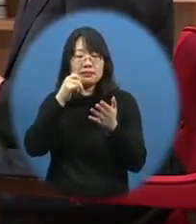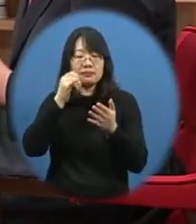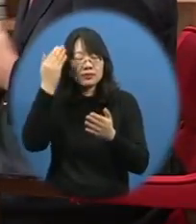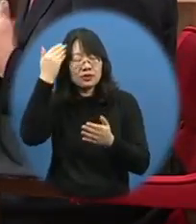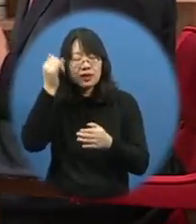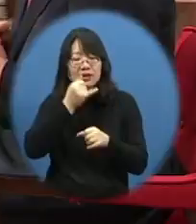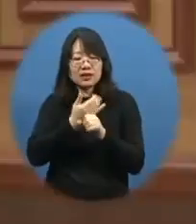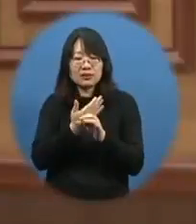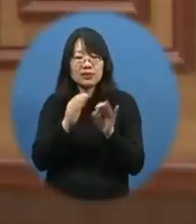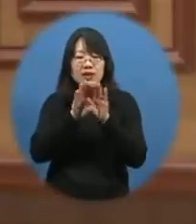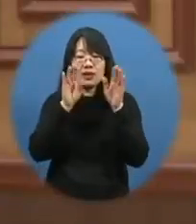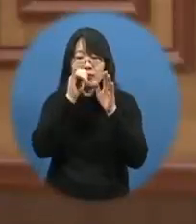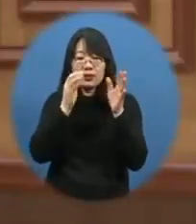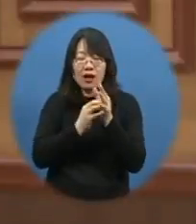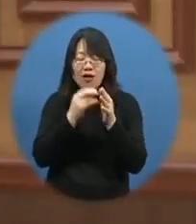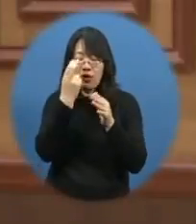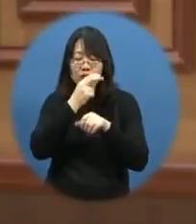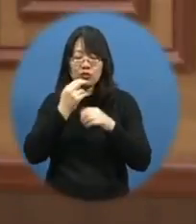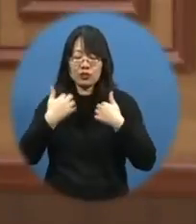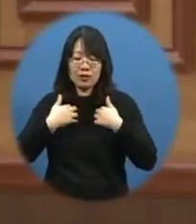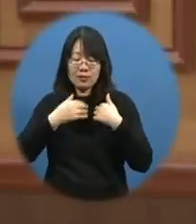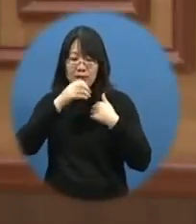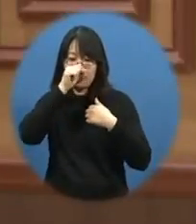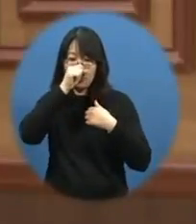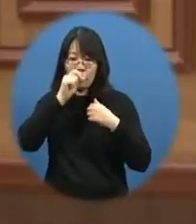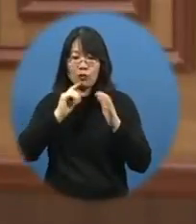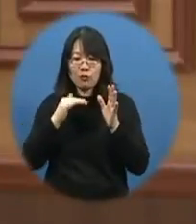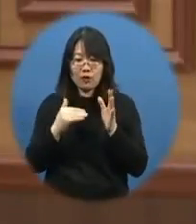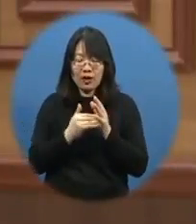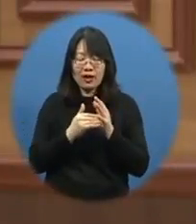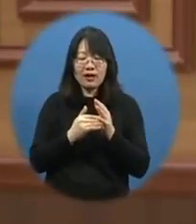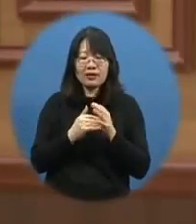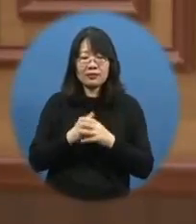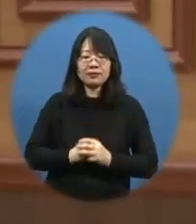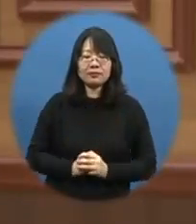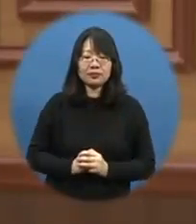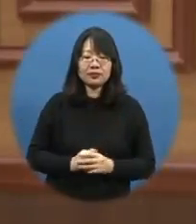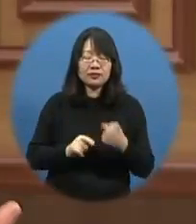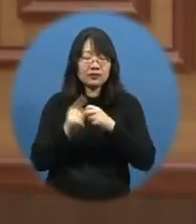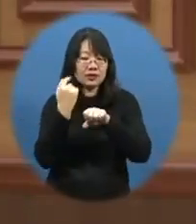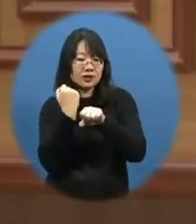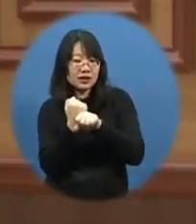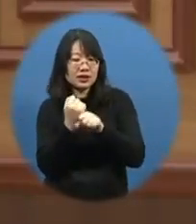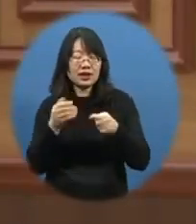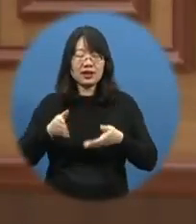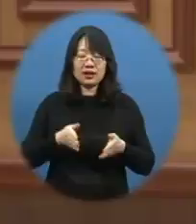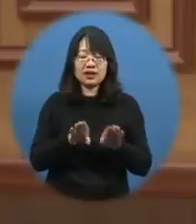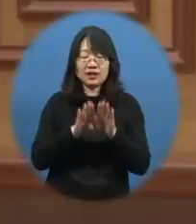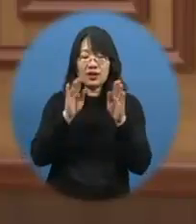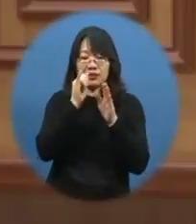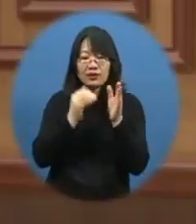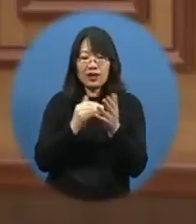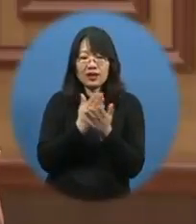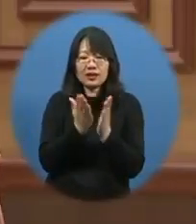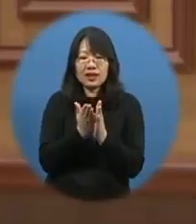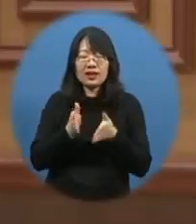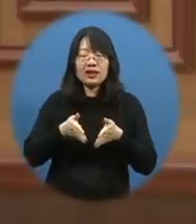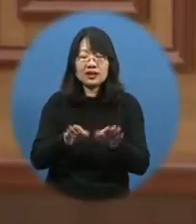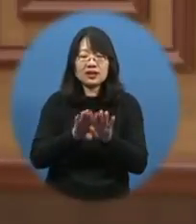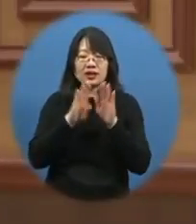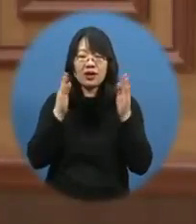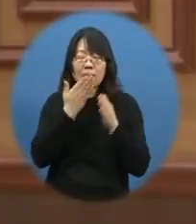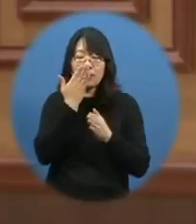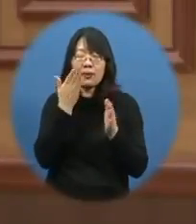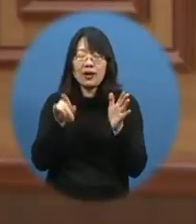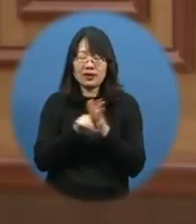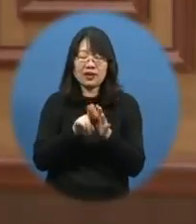예. 나는 관찰이 재밌어. 그러면 생물학적이랄지 과학적으로 길을 터주게 되는 거예요. 다양하게 길을 터줄 수